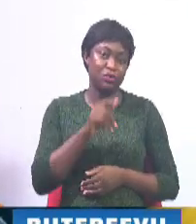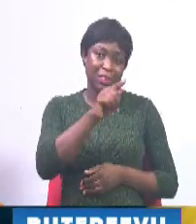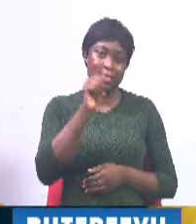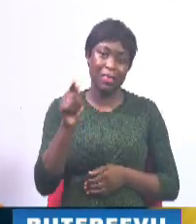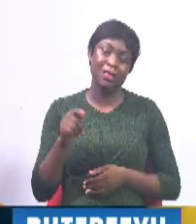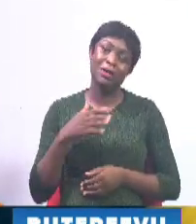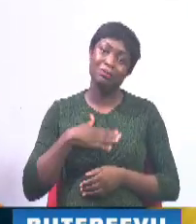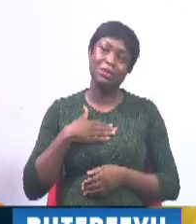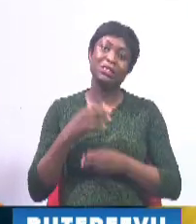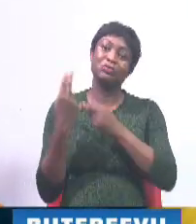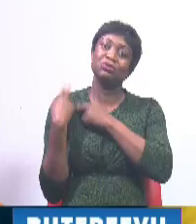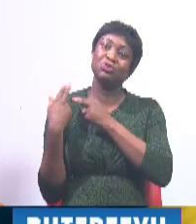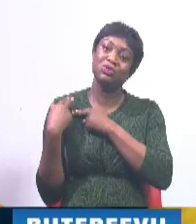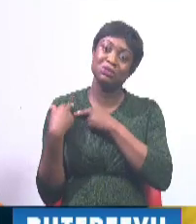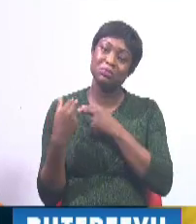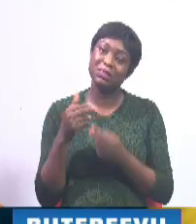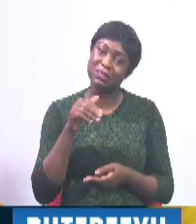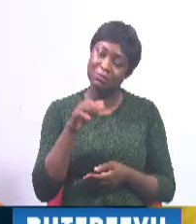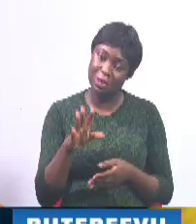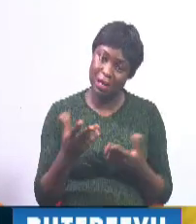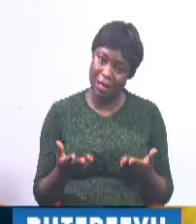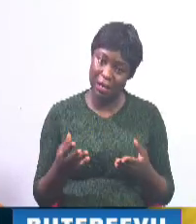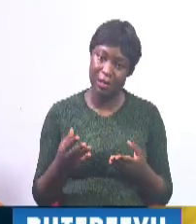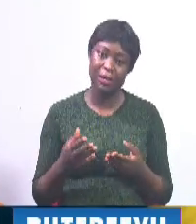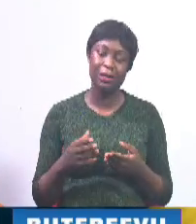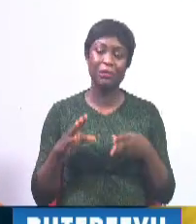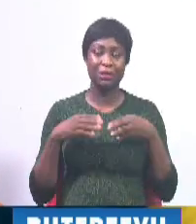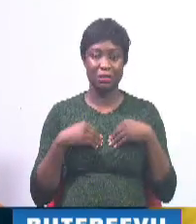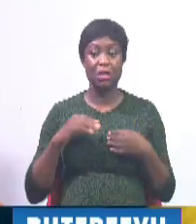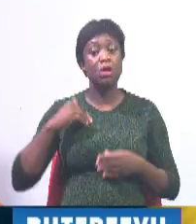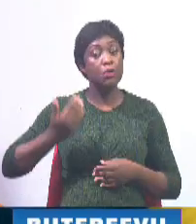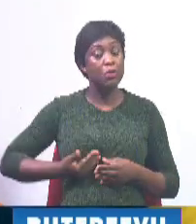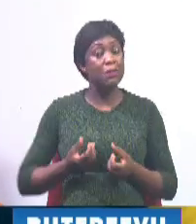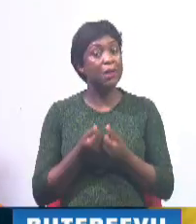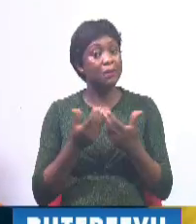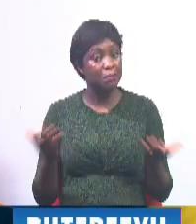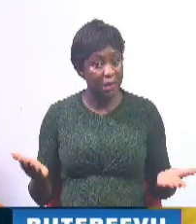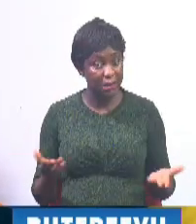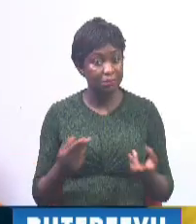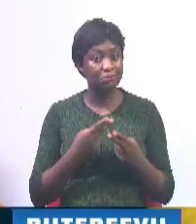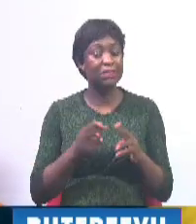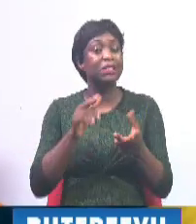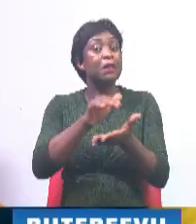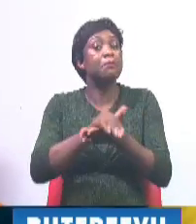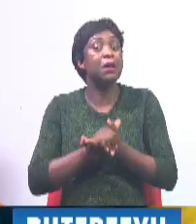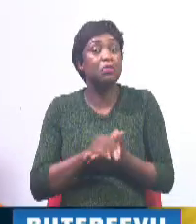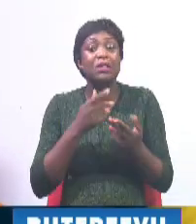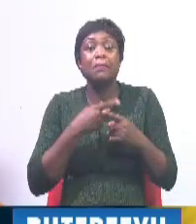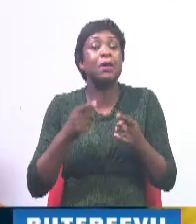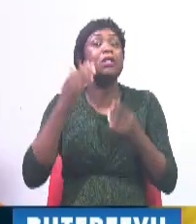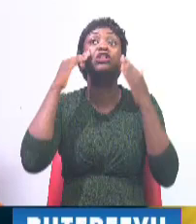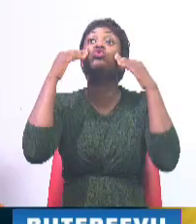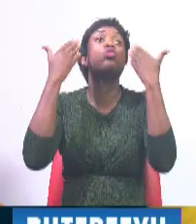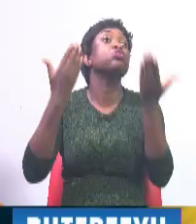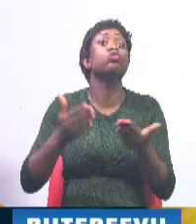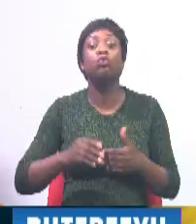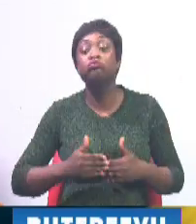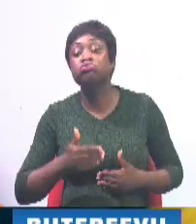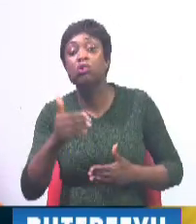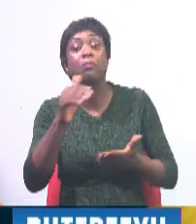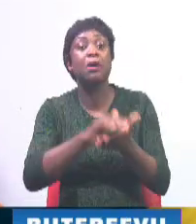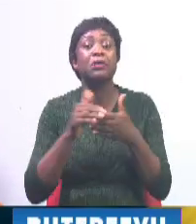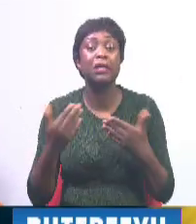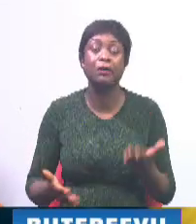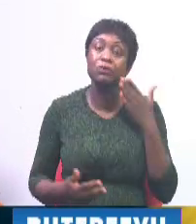obuvunaanyizibwa batuukize obuvunaanyizibwa nti abakyala bangi bayingidde mu bufumbo nga tebamanyi kyakukola kubanga abaami